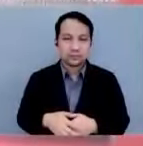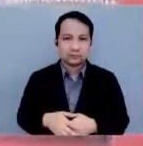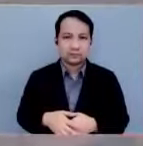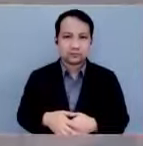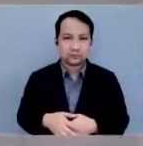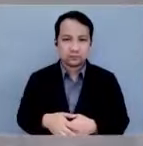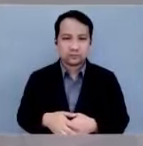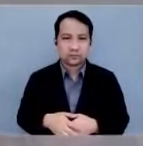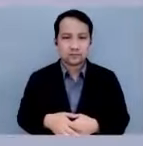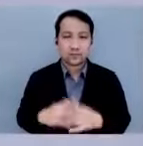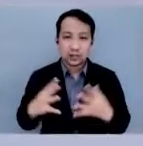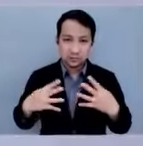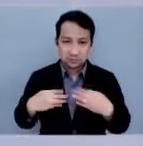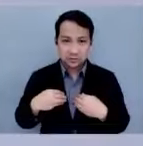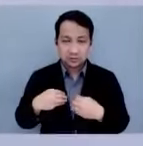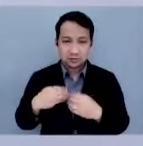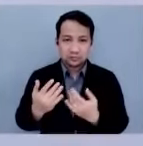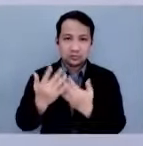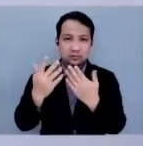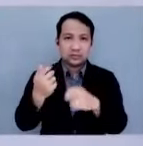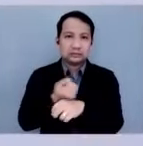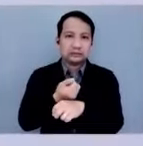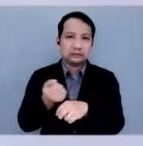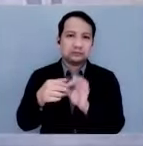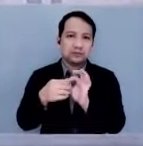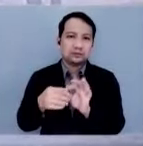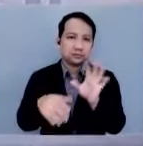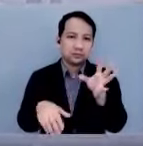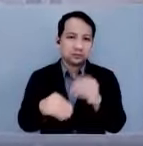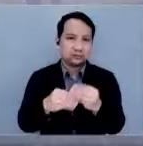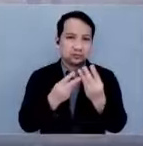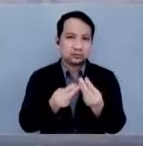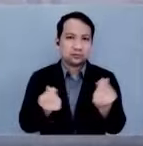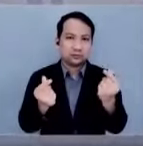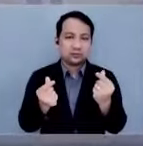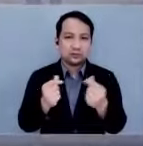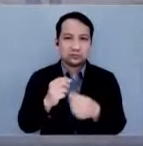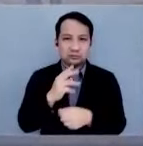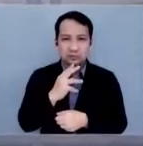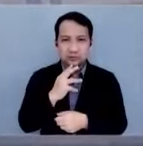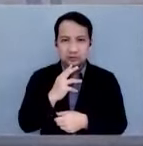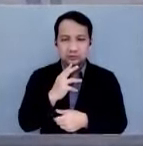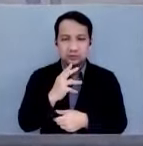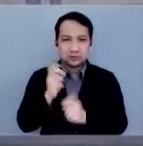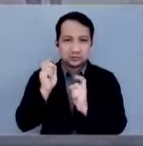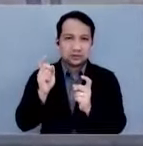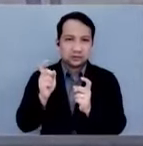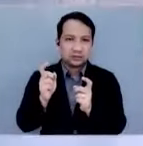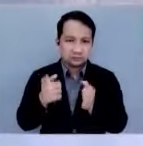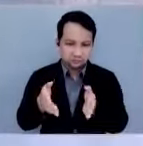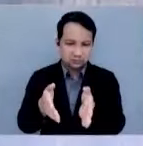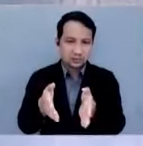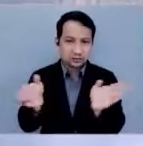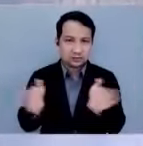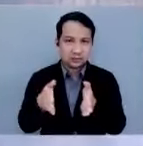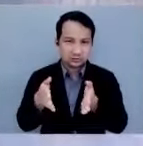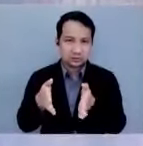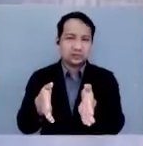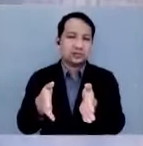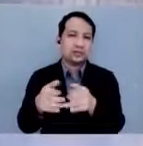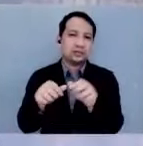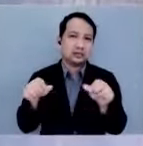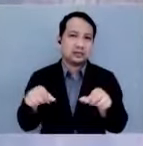Aminado naman ang mga bombero na nahirapan silang apulahin ng sunog. May kasikipan din po yung area at i-consider